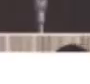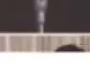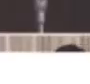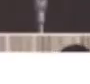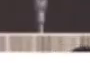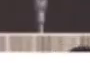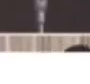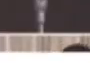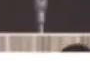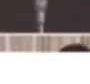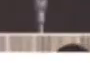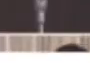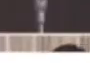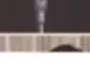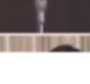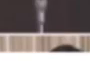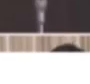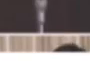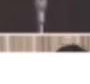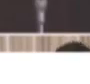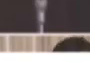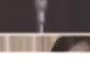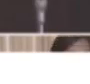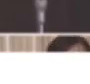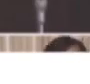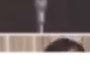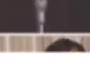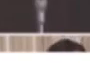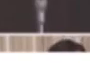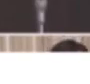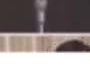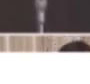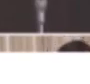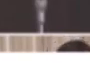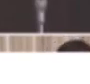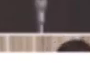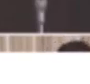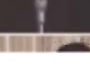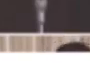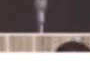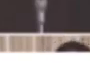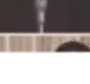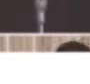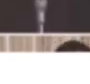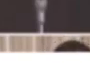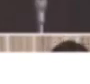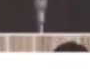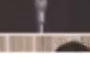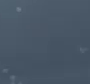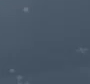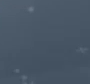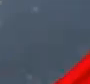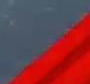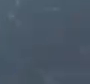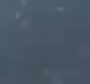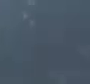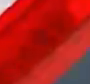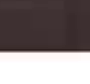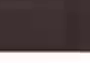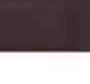எதிர்க்கட்சித் தலைவரை தாக்கும் அளவிற்கு ஜனாதிபதியின் செயற்பாடுகள் அமைந்துள்ளதாக எதிர்க்கட்சியின் பிரதம கொறடா குற்றச்சாட்டு.